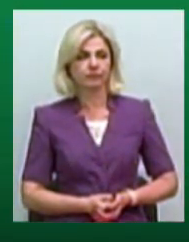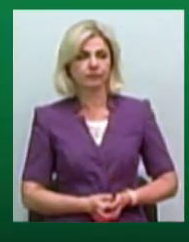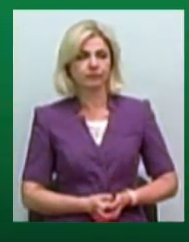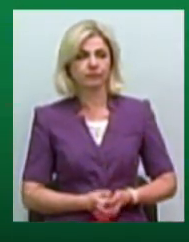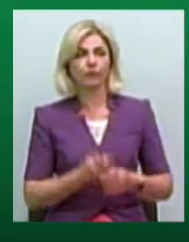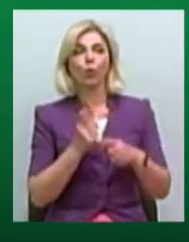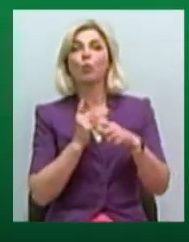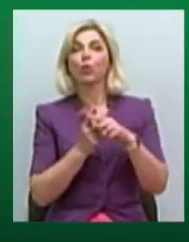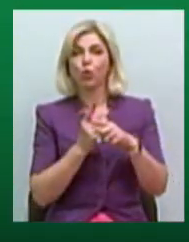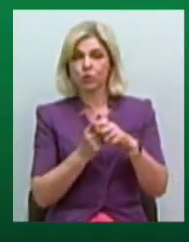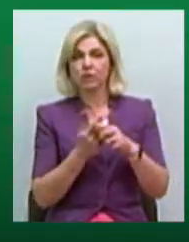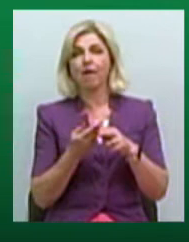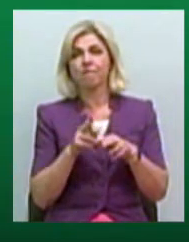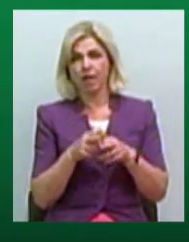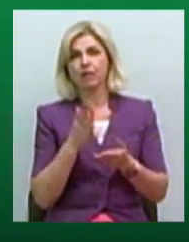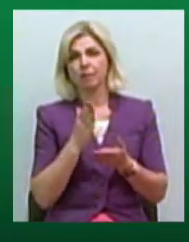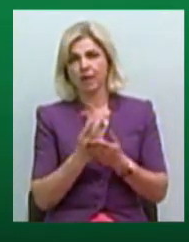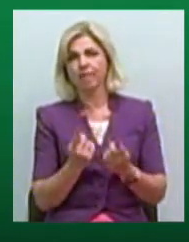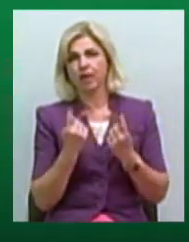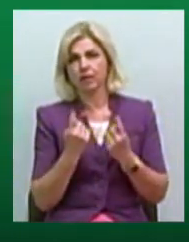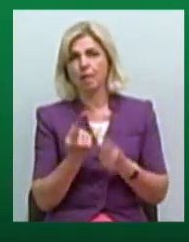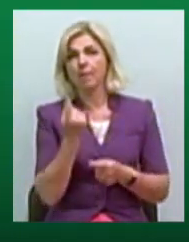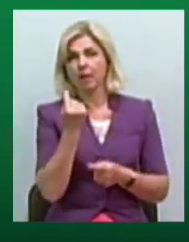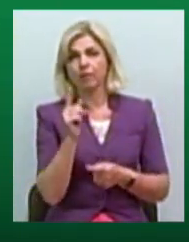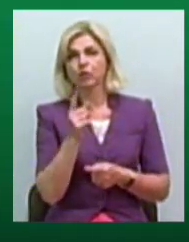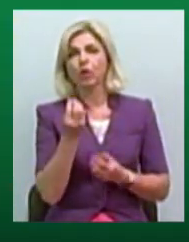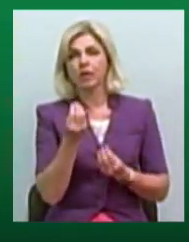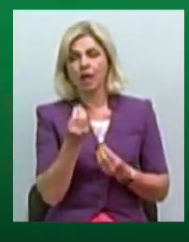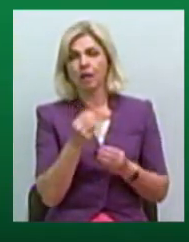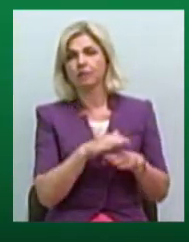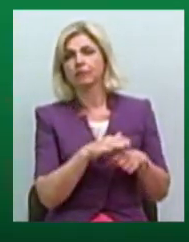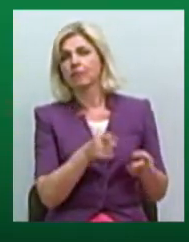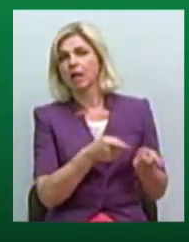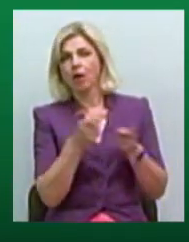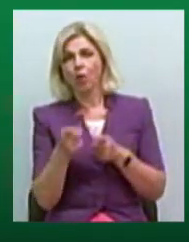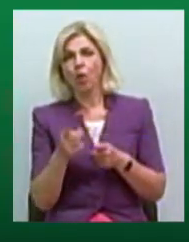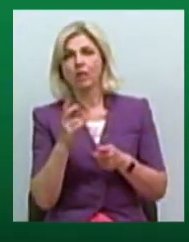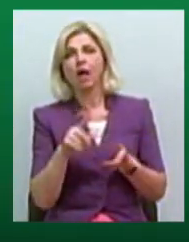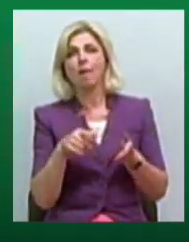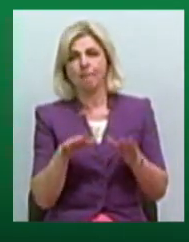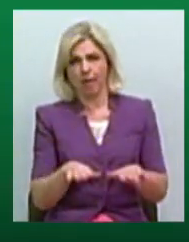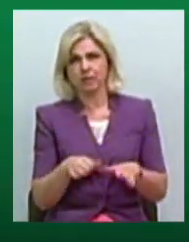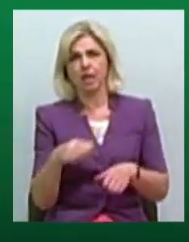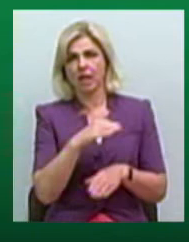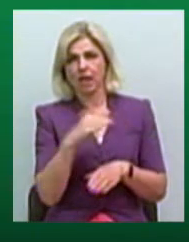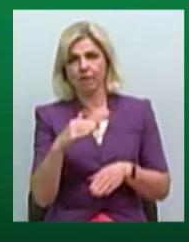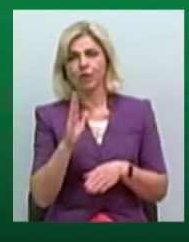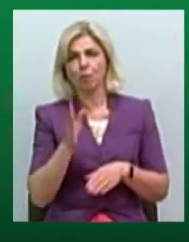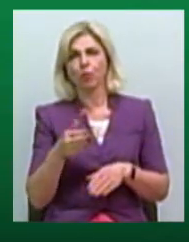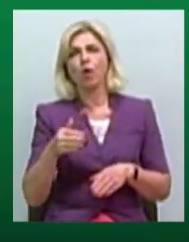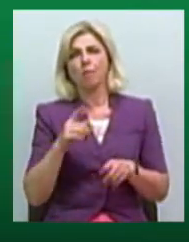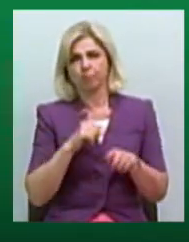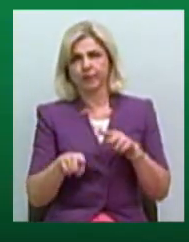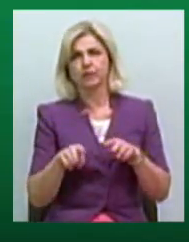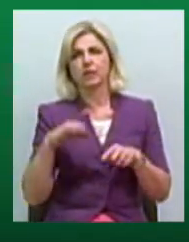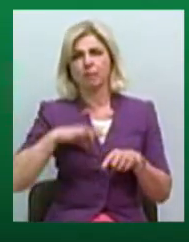Плюси в цьому є дуже великі. По-перше, що гроші переходять на місцевий рівень, де вони оперативно будуть використовуватися